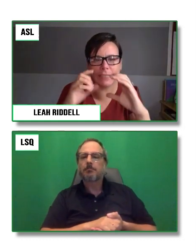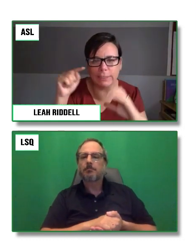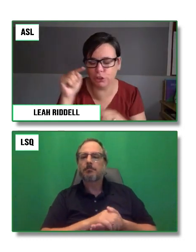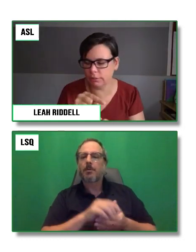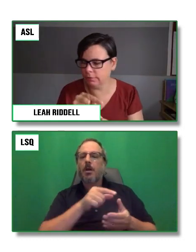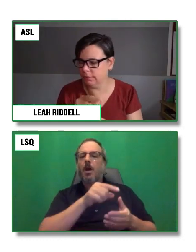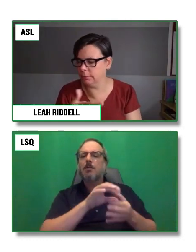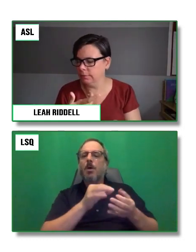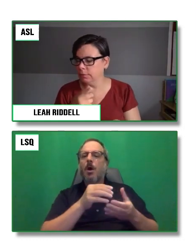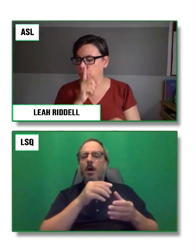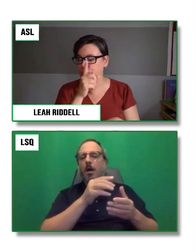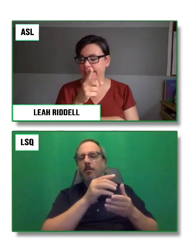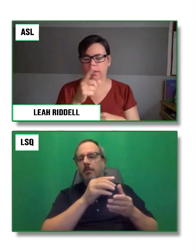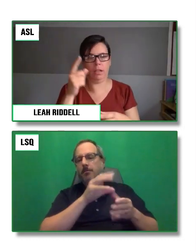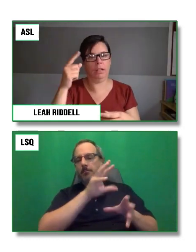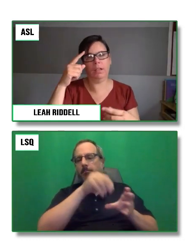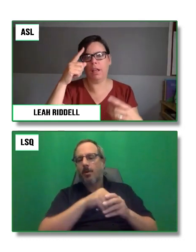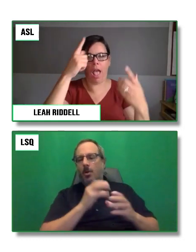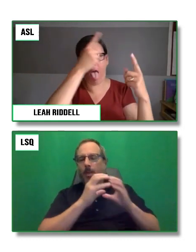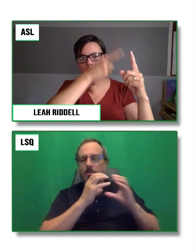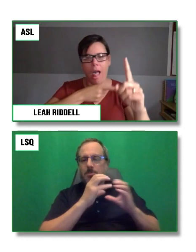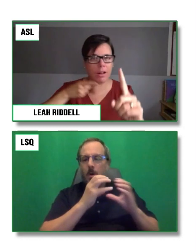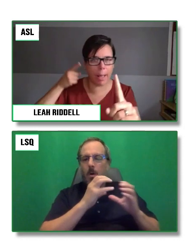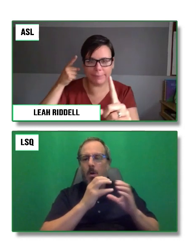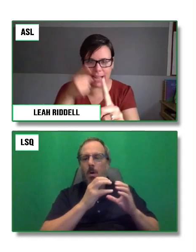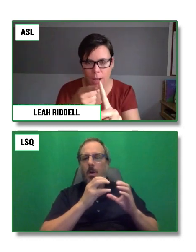Je vais maintenant décrire